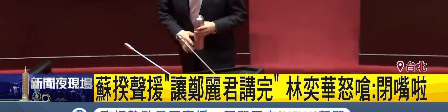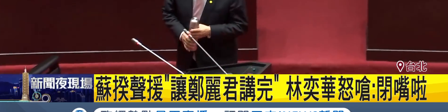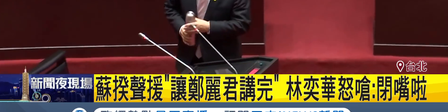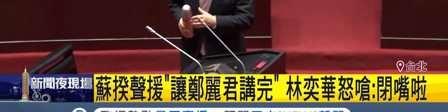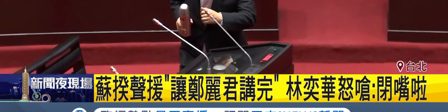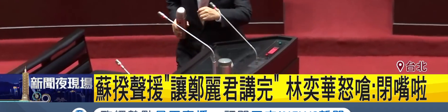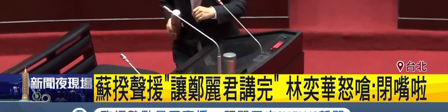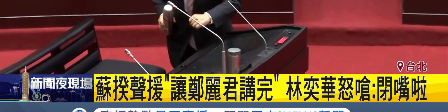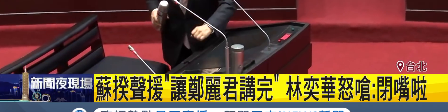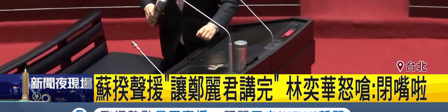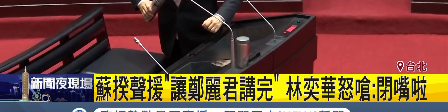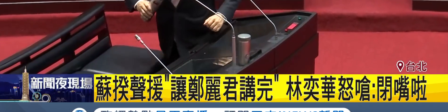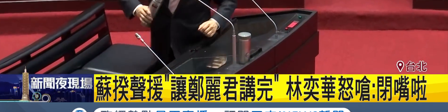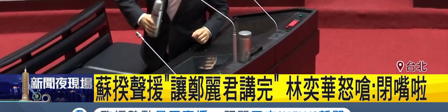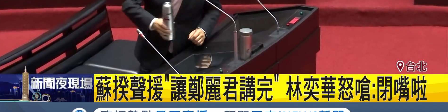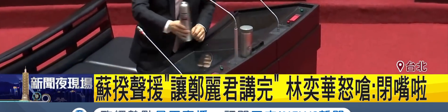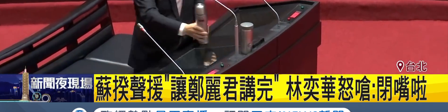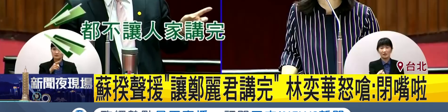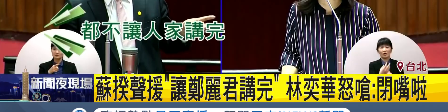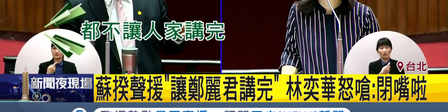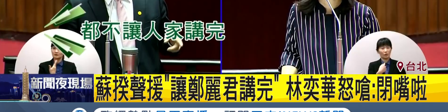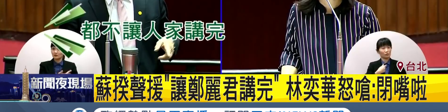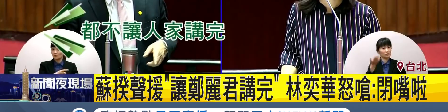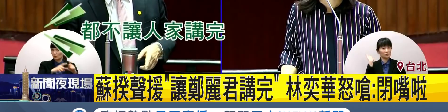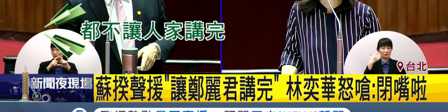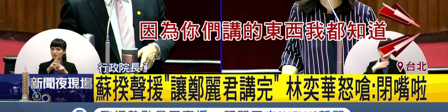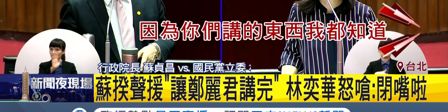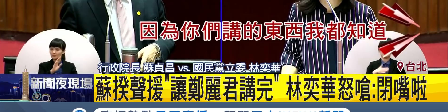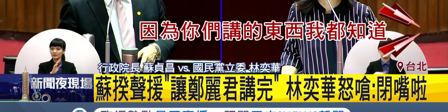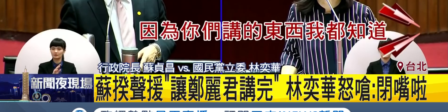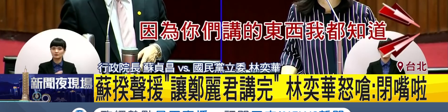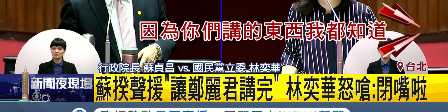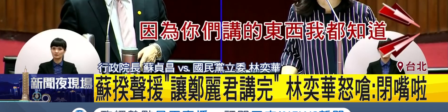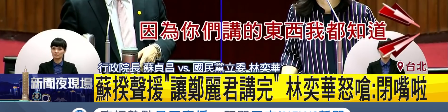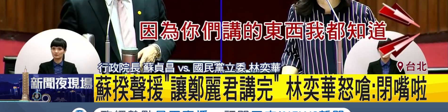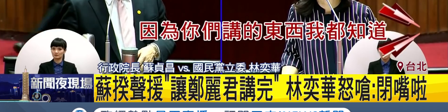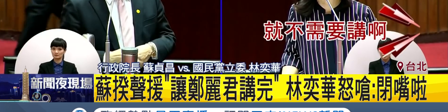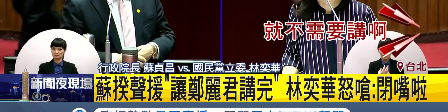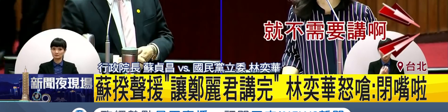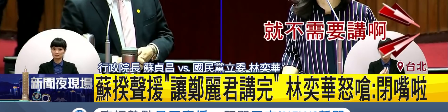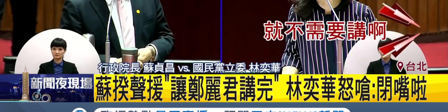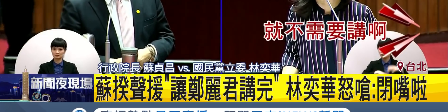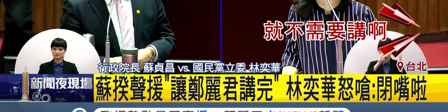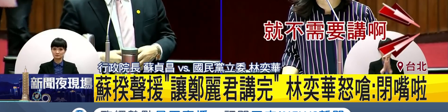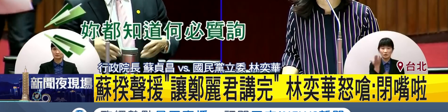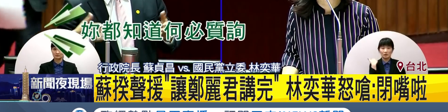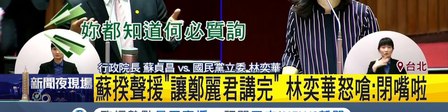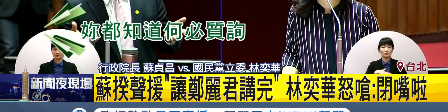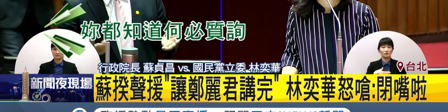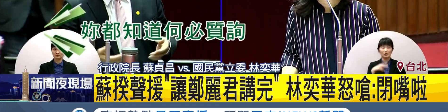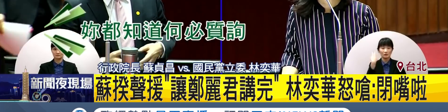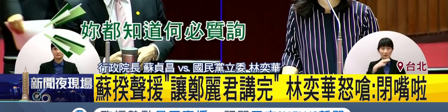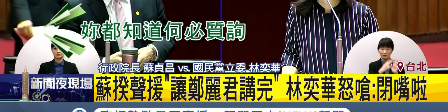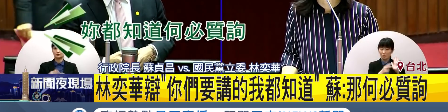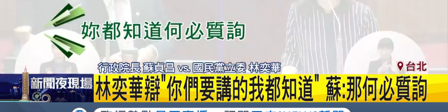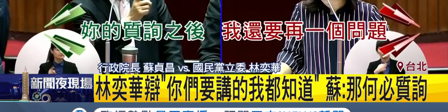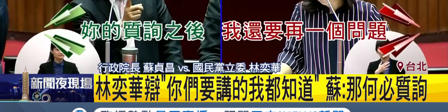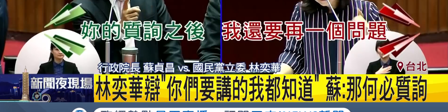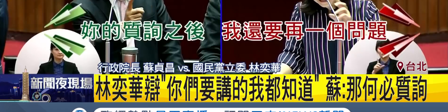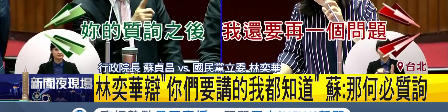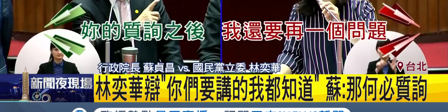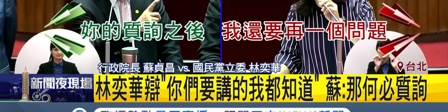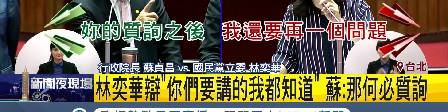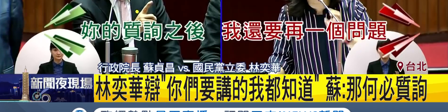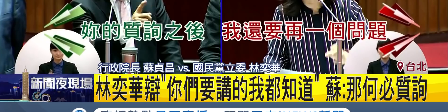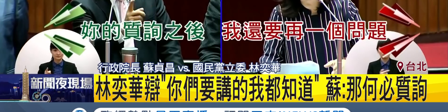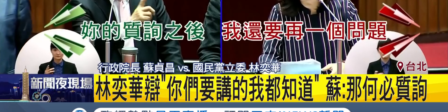骂闭嘴，只好直接参战。 都不让人家讲， 是啊，因为你们讲的东西我都知道，就不需要讲啊。 你都知道何必？ 观众怎样？ 你的